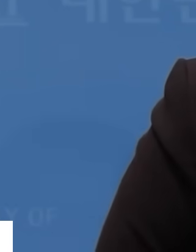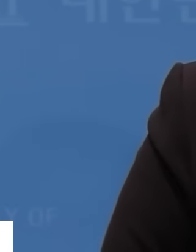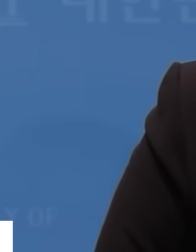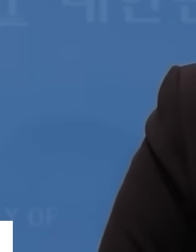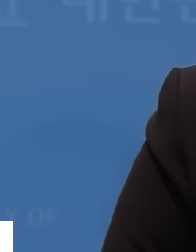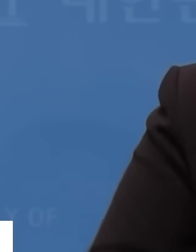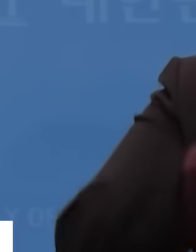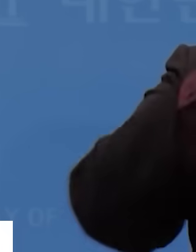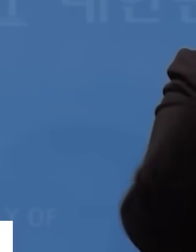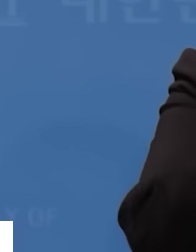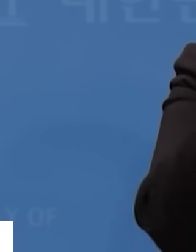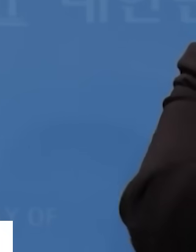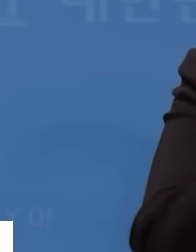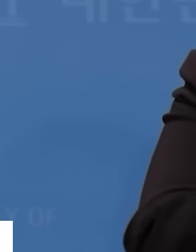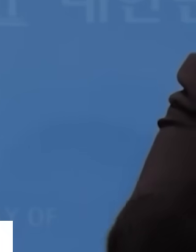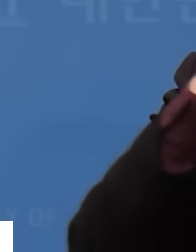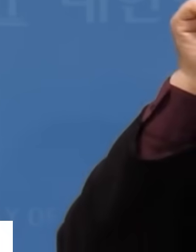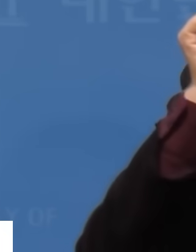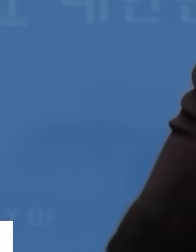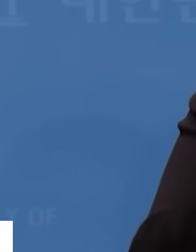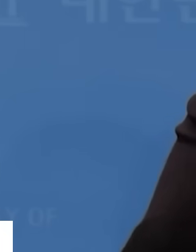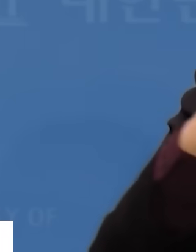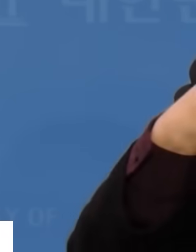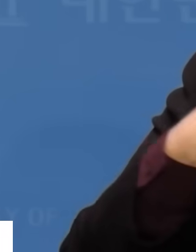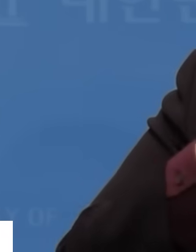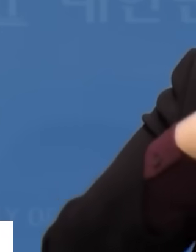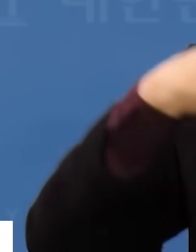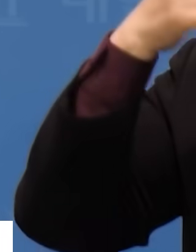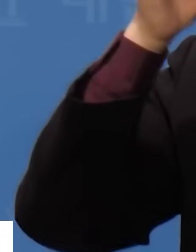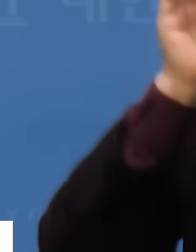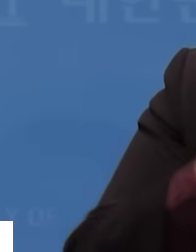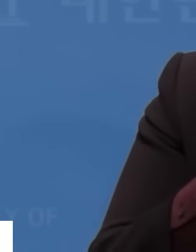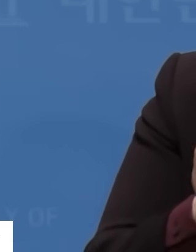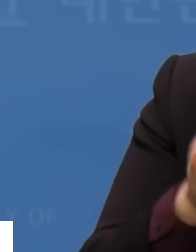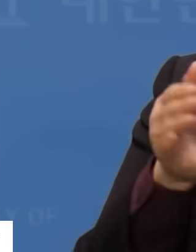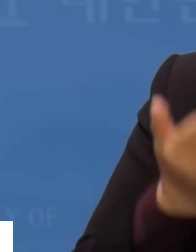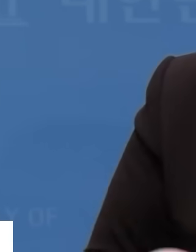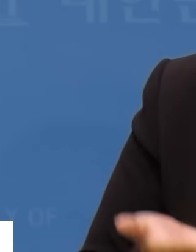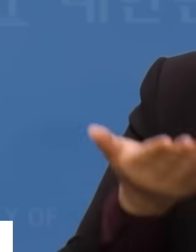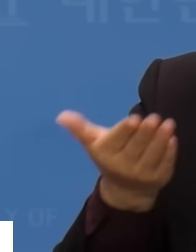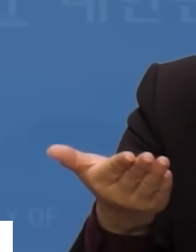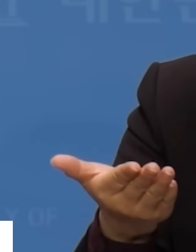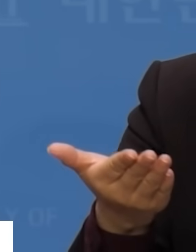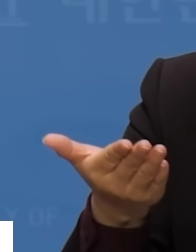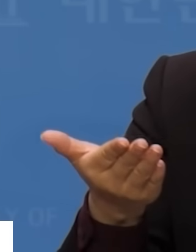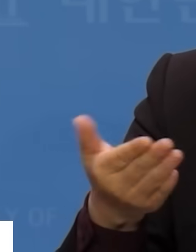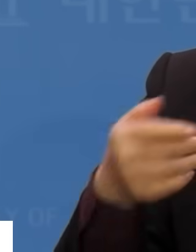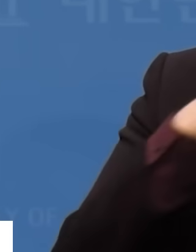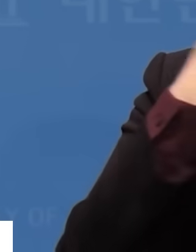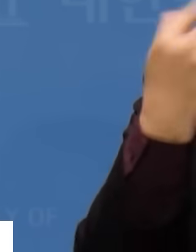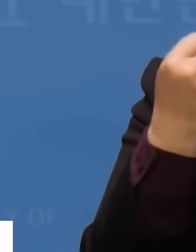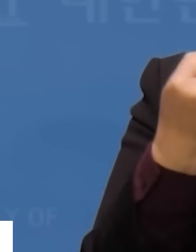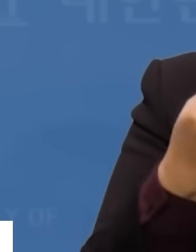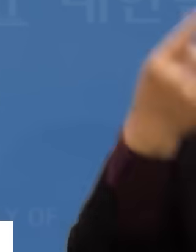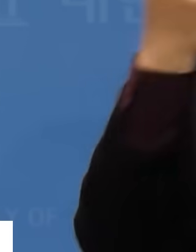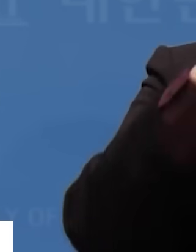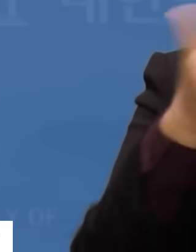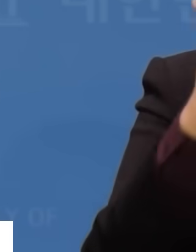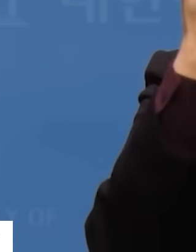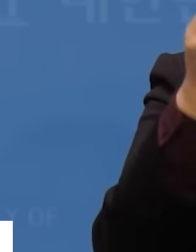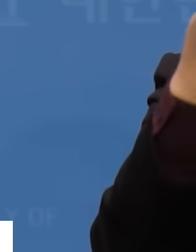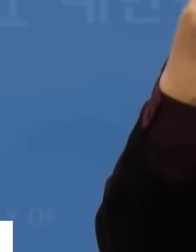22대 총선을 앞두고 제가 지지하고 성원하고 있는 저와 같은 73년생 소띠